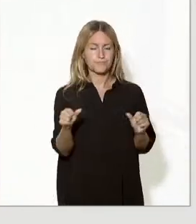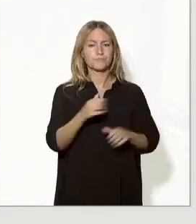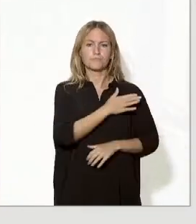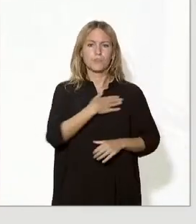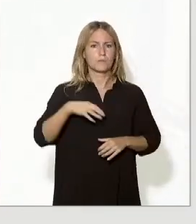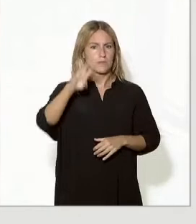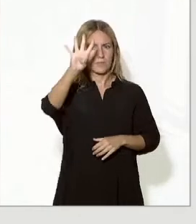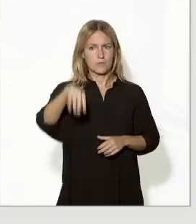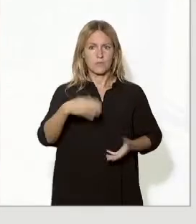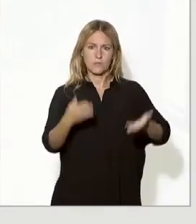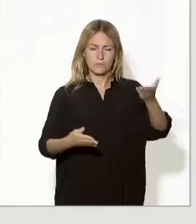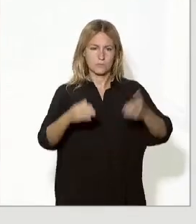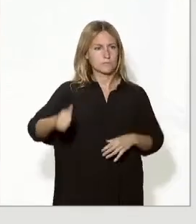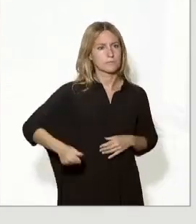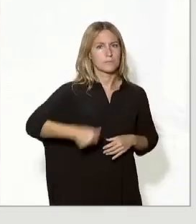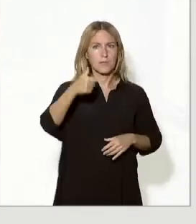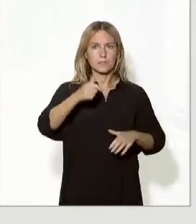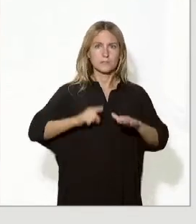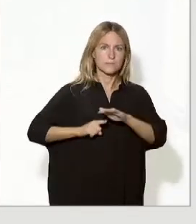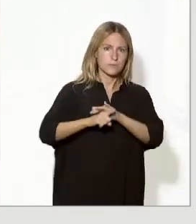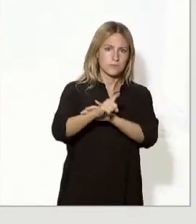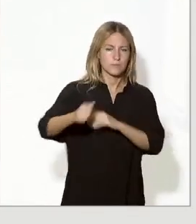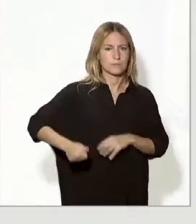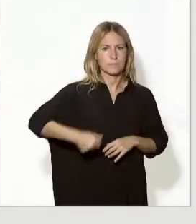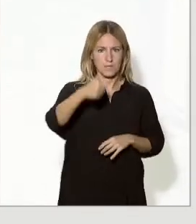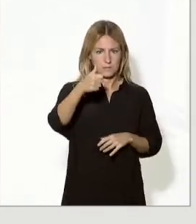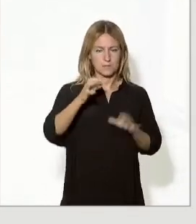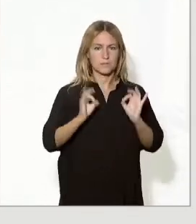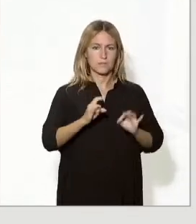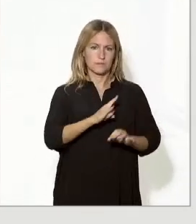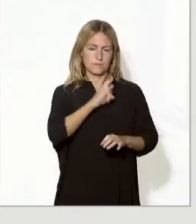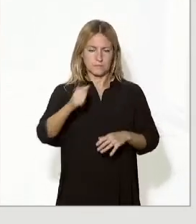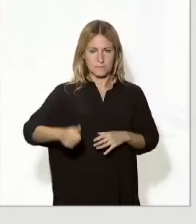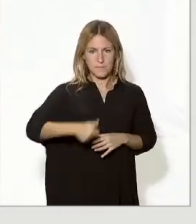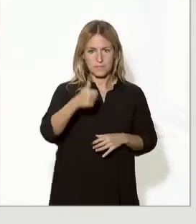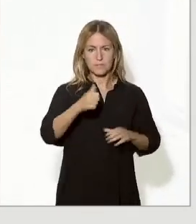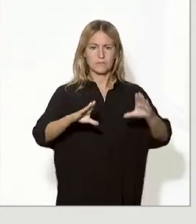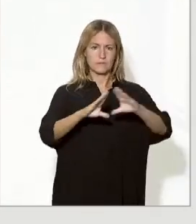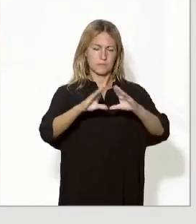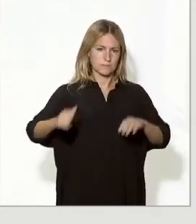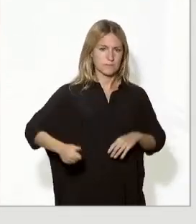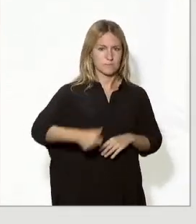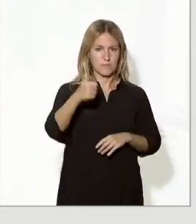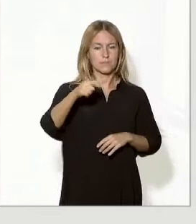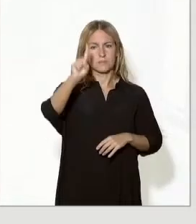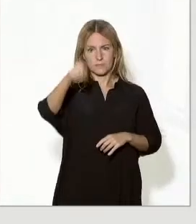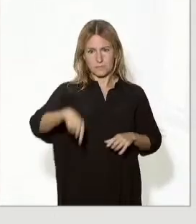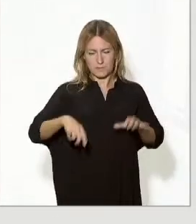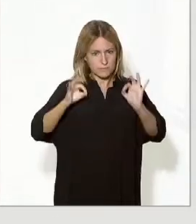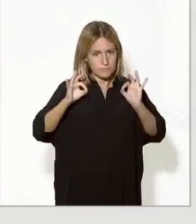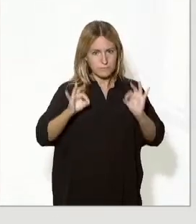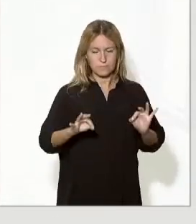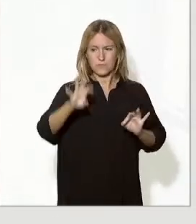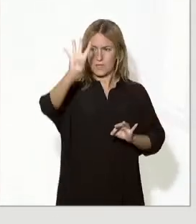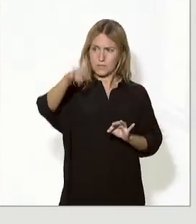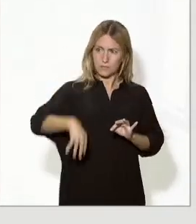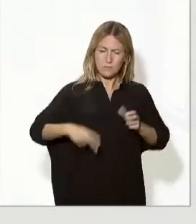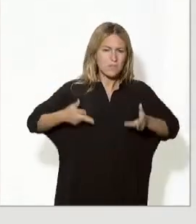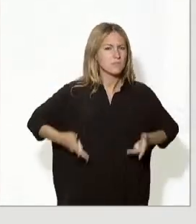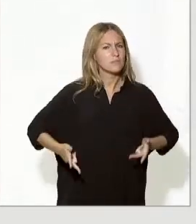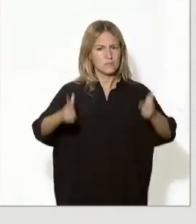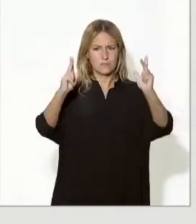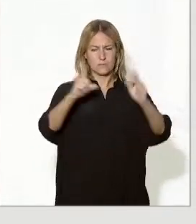justa, més pròspera, més verda, més feminista i plenament i irrenunciablement